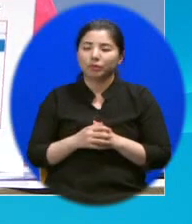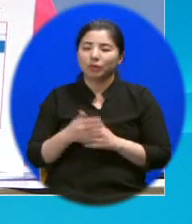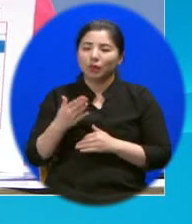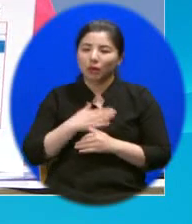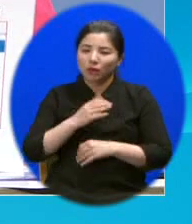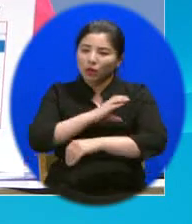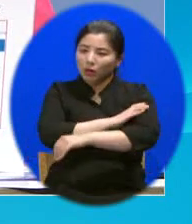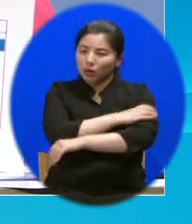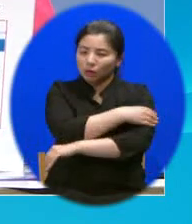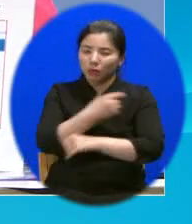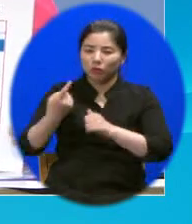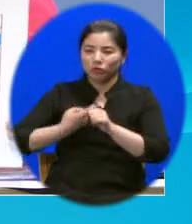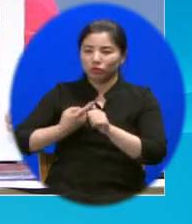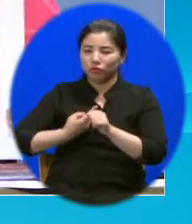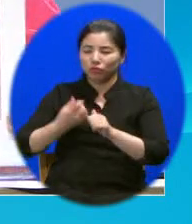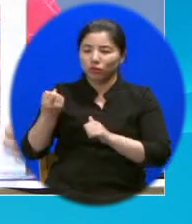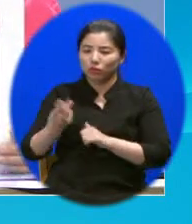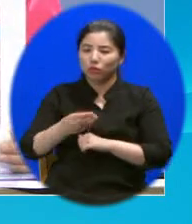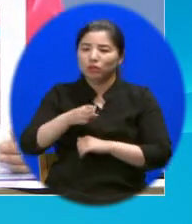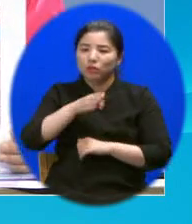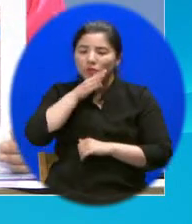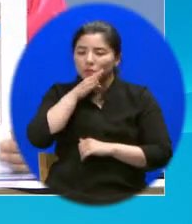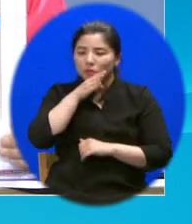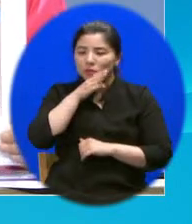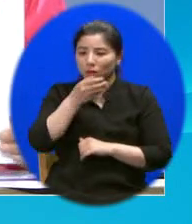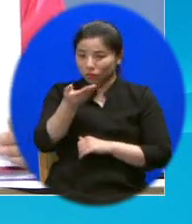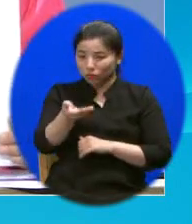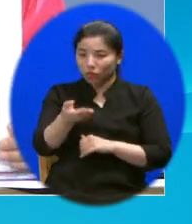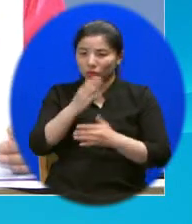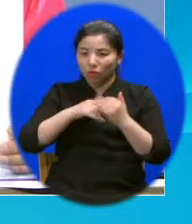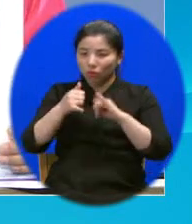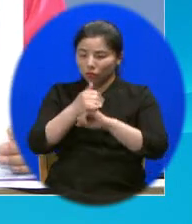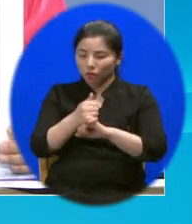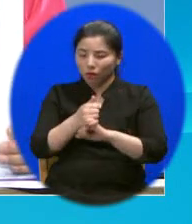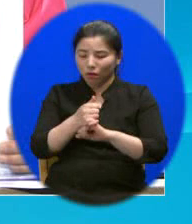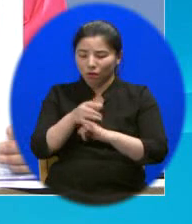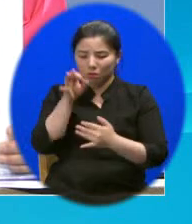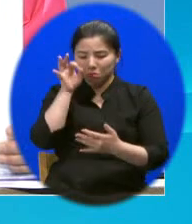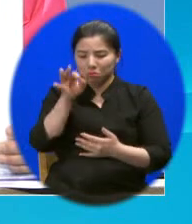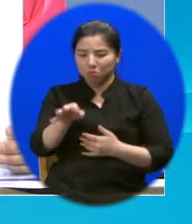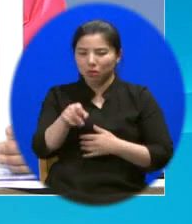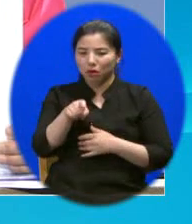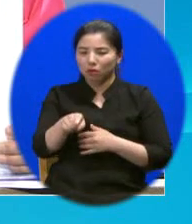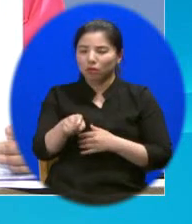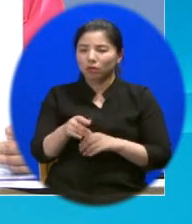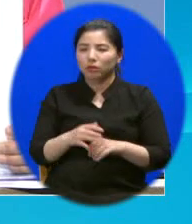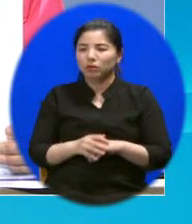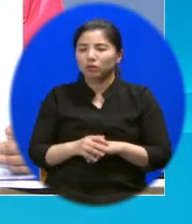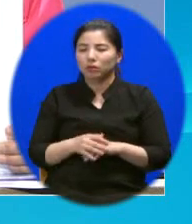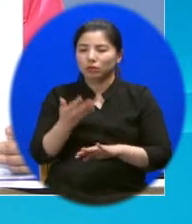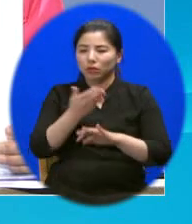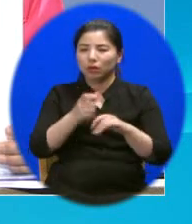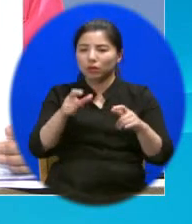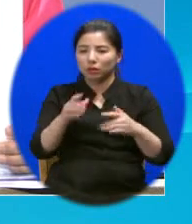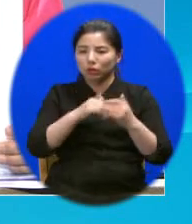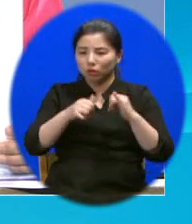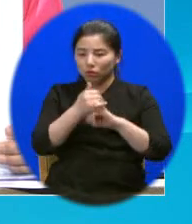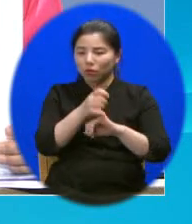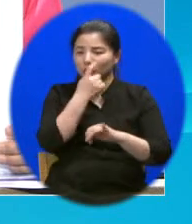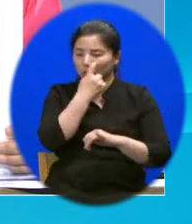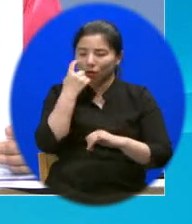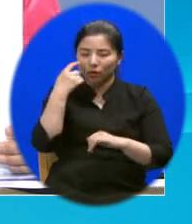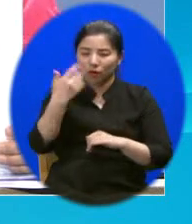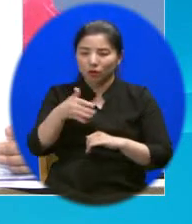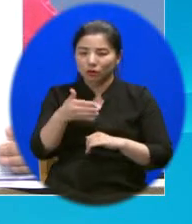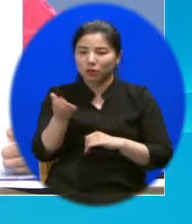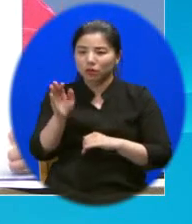저한테 갚지 라고 비난 하시면서 정작 그 후보 님의 공역 자체는 어 이게 다른 지역 공약 은 제가 확인은 안했지만